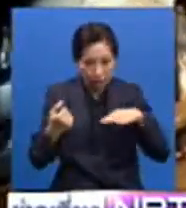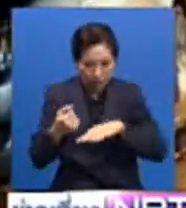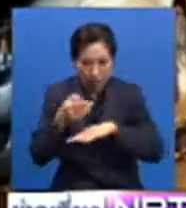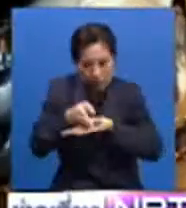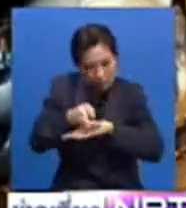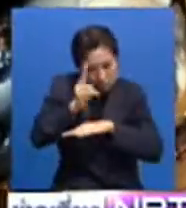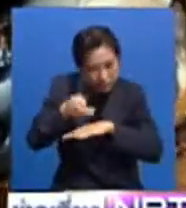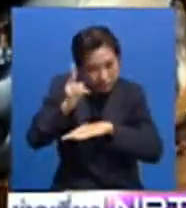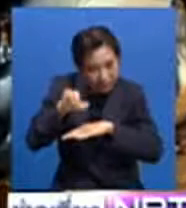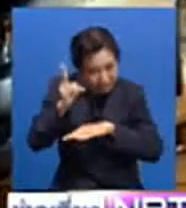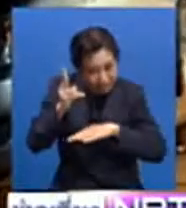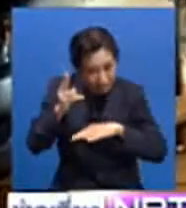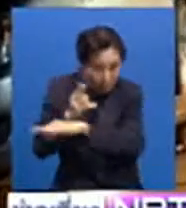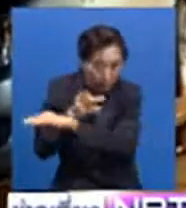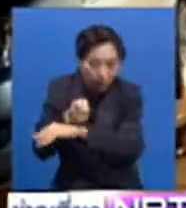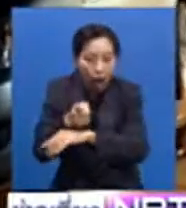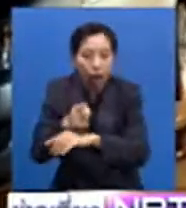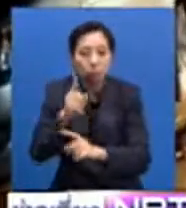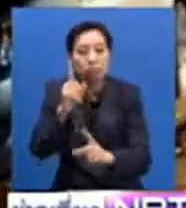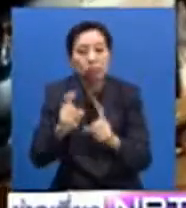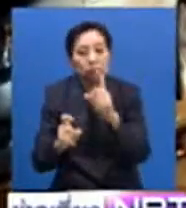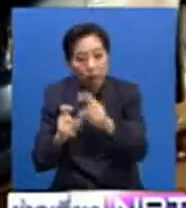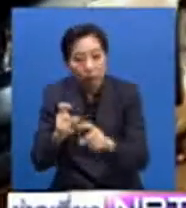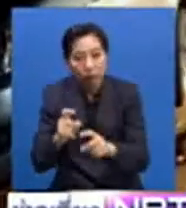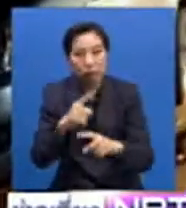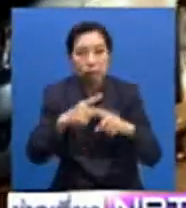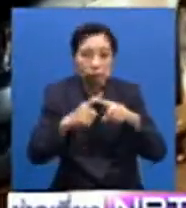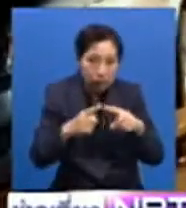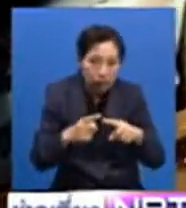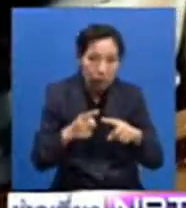จนทำให้มีผู้เสียชีวิตและได้รับบาดเจ็บก่อนขับหลบหนีไป